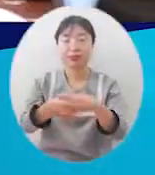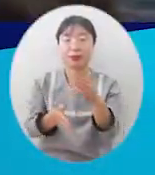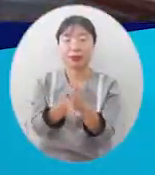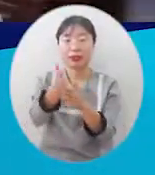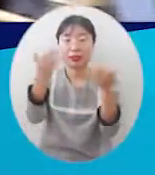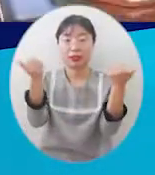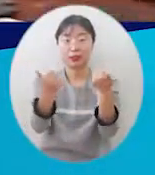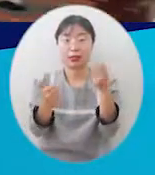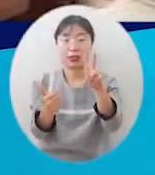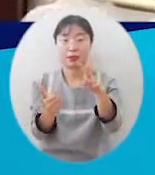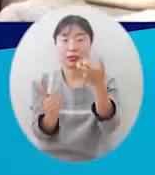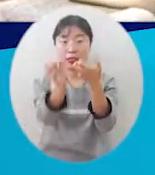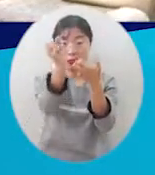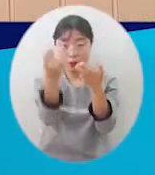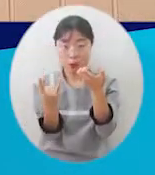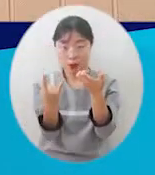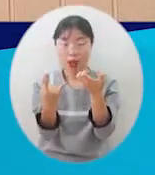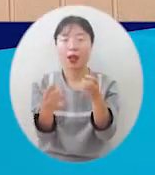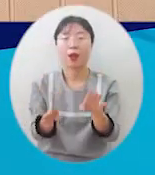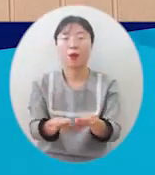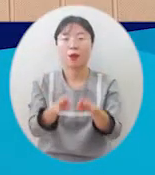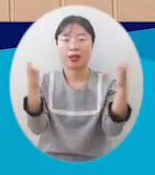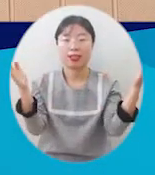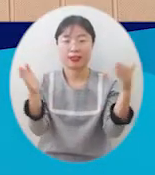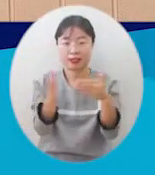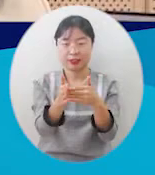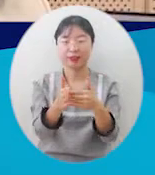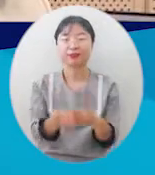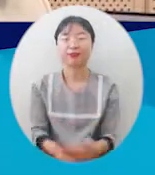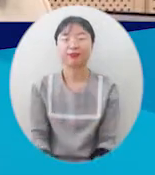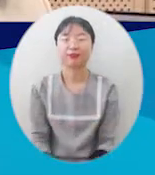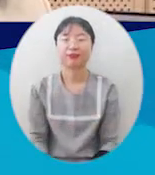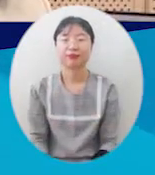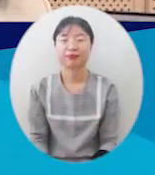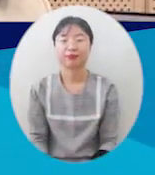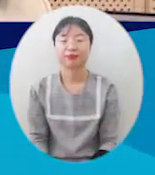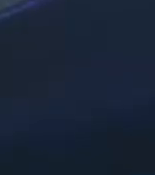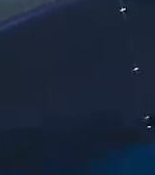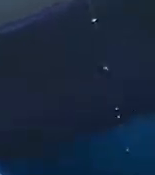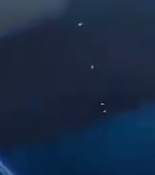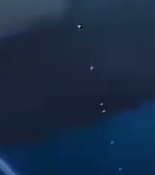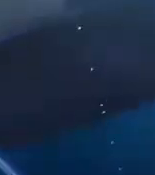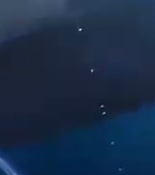뉘앙스 의회가 제270회 임시회를 폐회하고 8일간의 일정을 마무리했습니다.